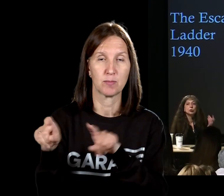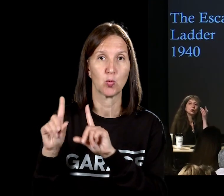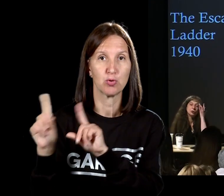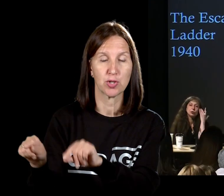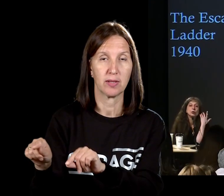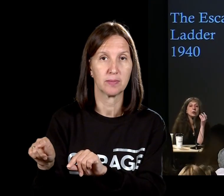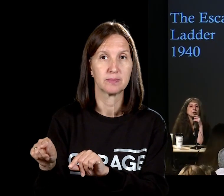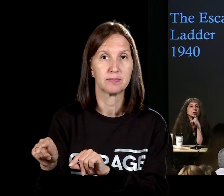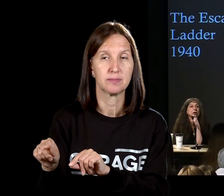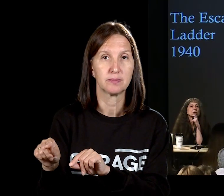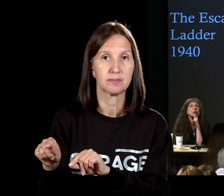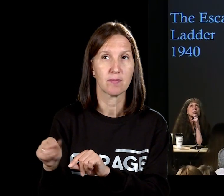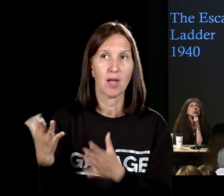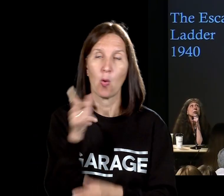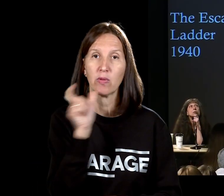Какое-то время он живет